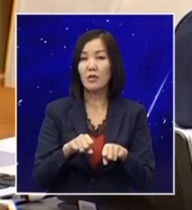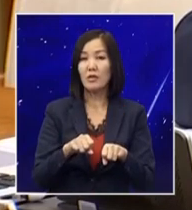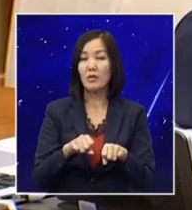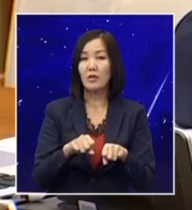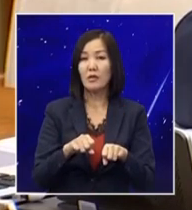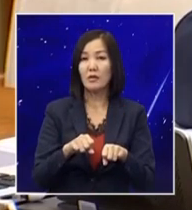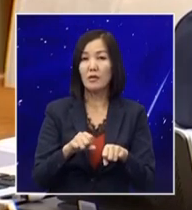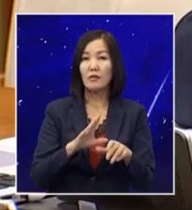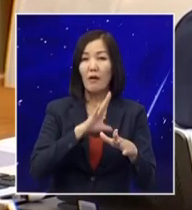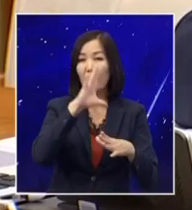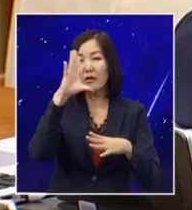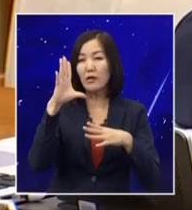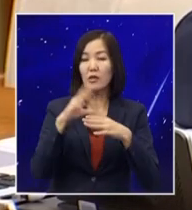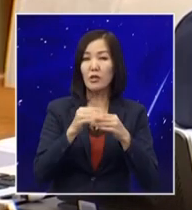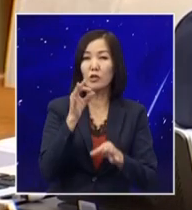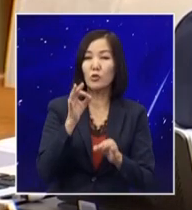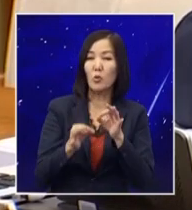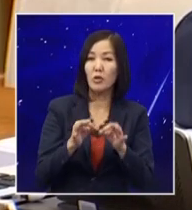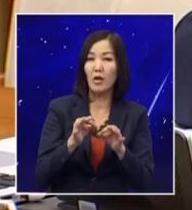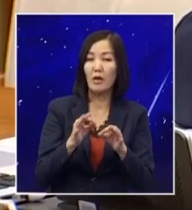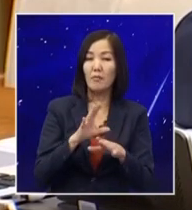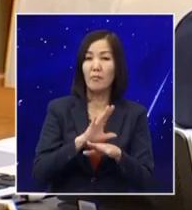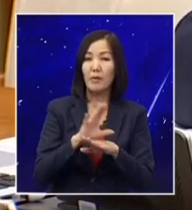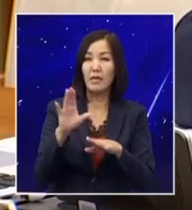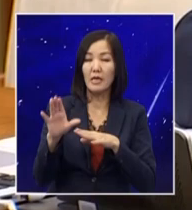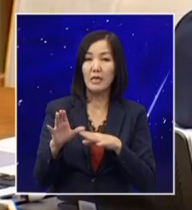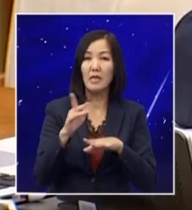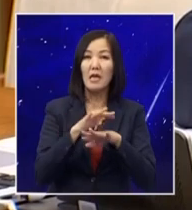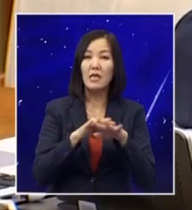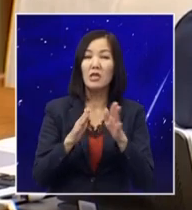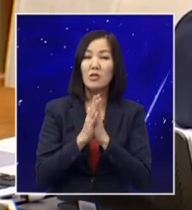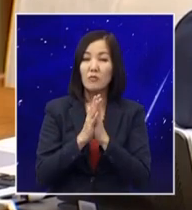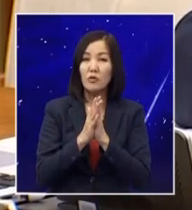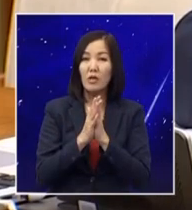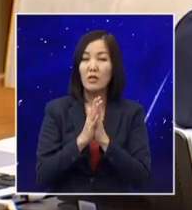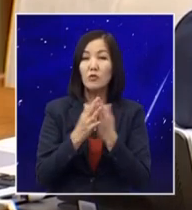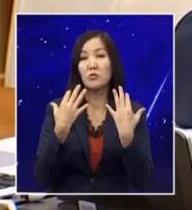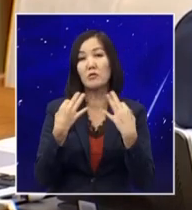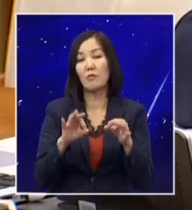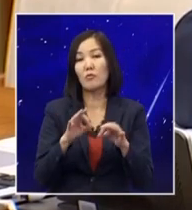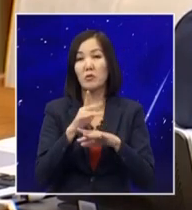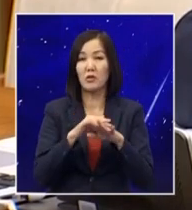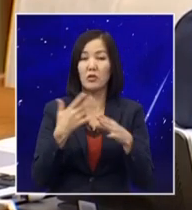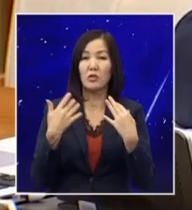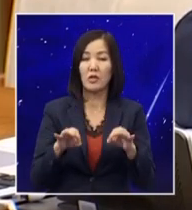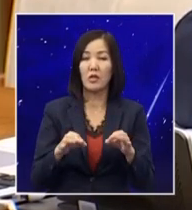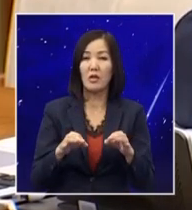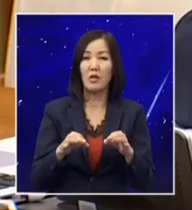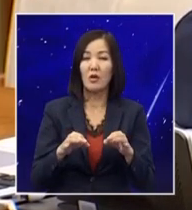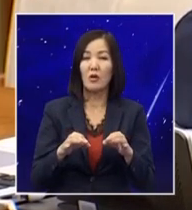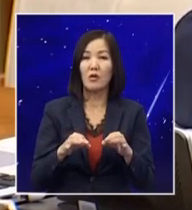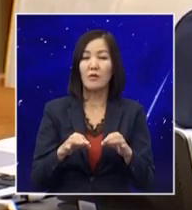Сосын сотқа берген кезде жәбірленушілер келіп, отбасы келіп, кешірім сұрайды да, сондықтан жаңағы отырған